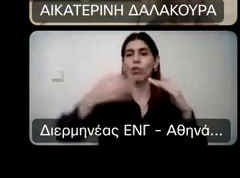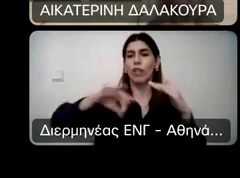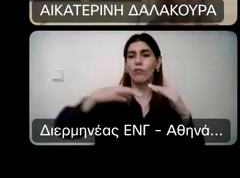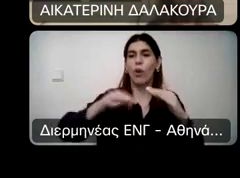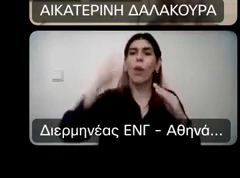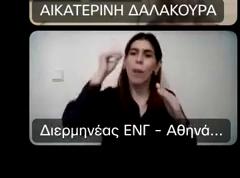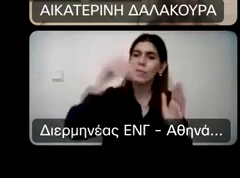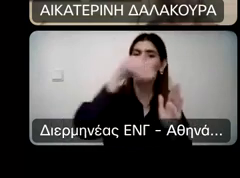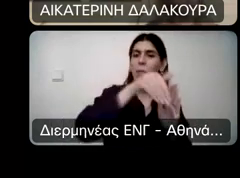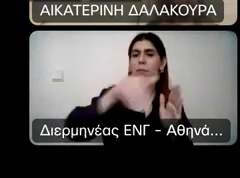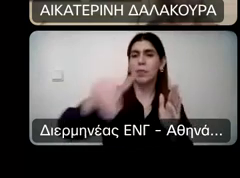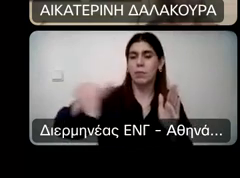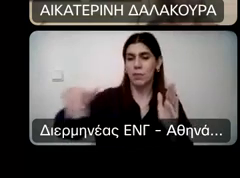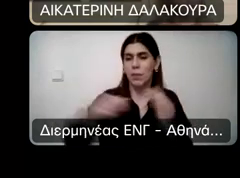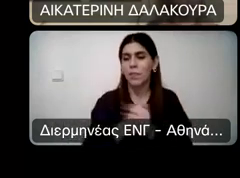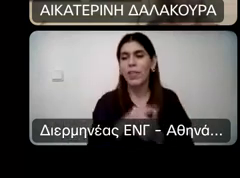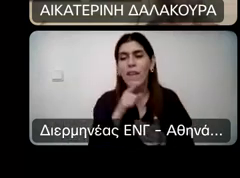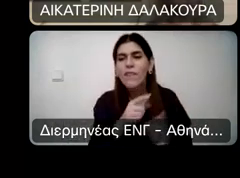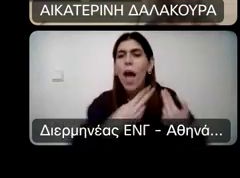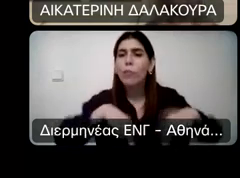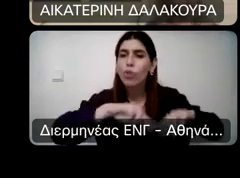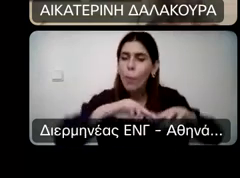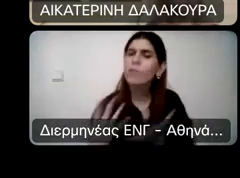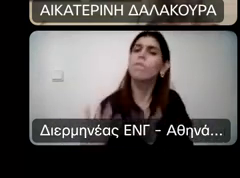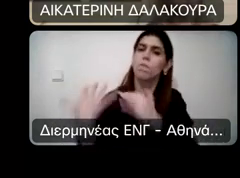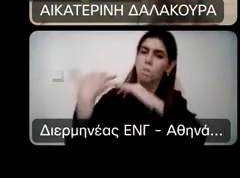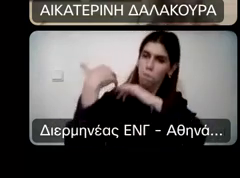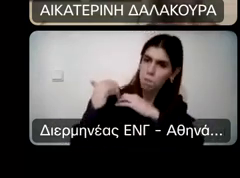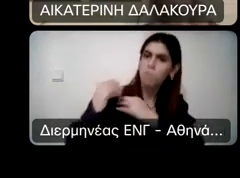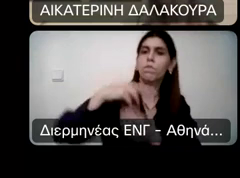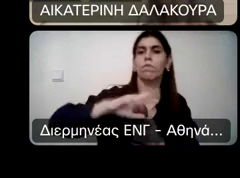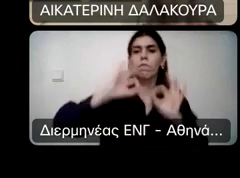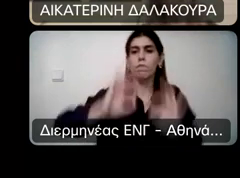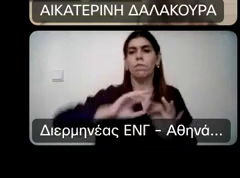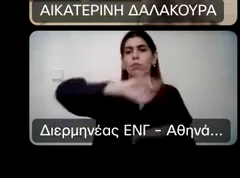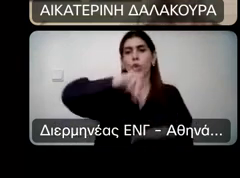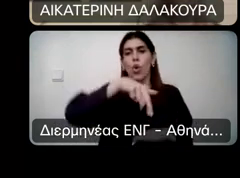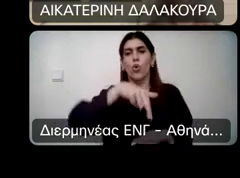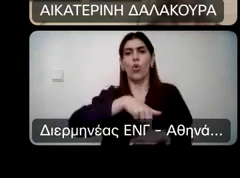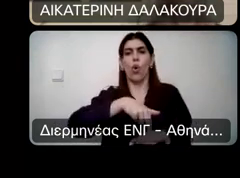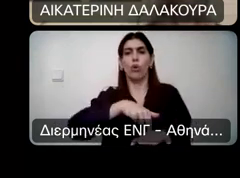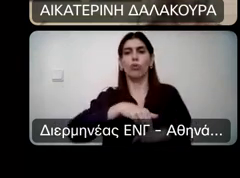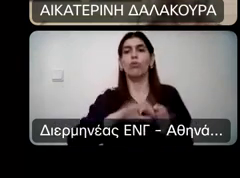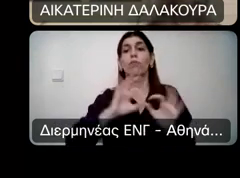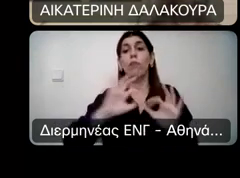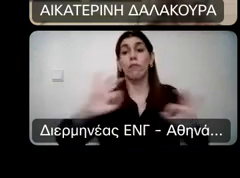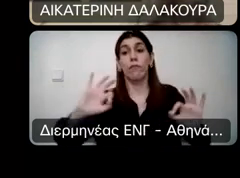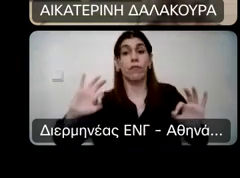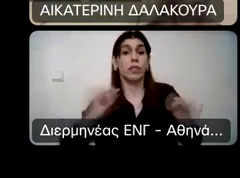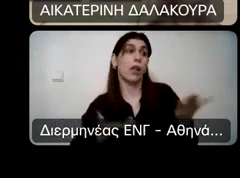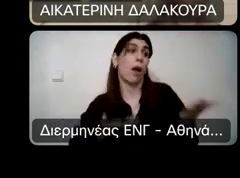Πανεπιστήμια. Οι επιτροπές αυτές είναι αυτές που ανέλαβαν ουσιαστικά το ρόλο της διαμόρφωσης, κάνοντας πρόταση βέβαια στη